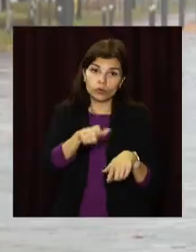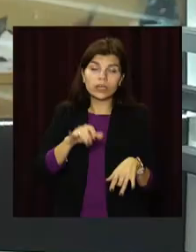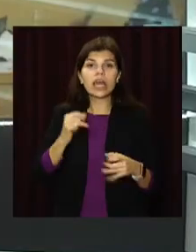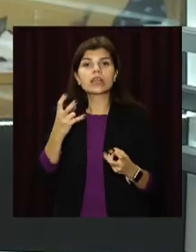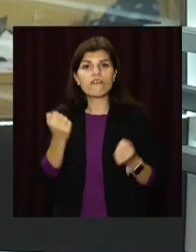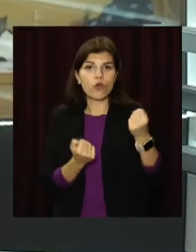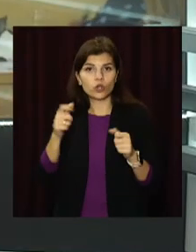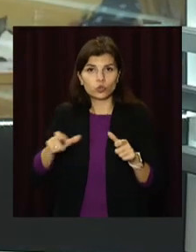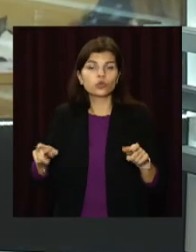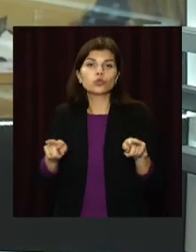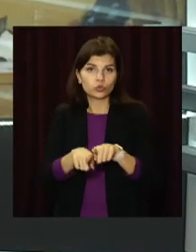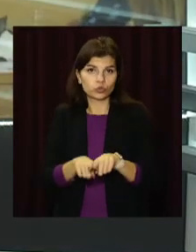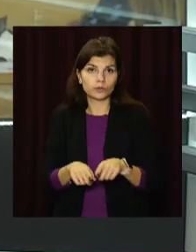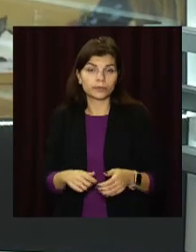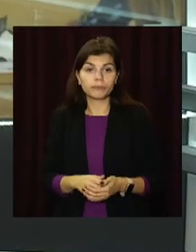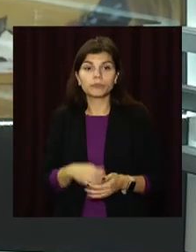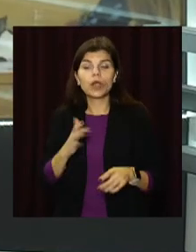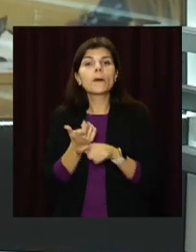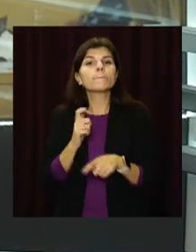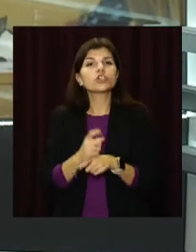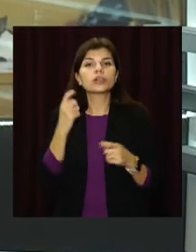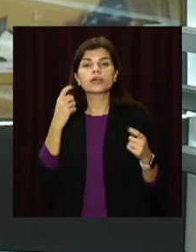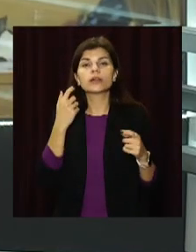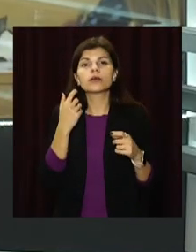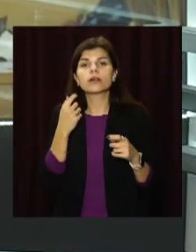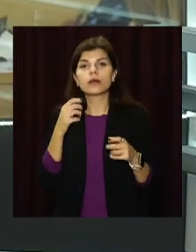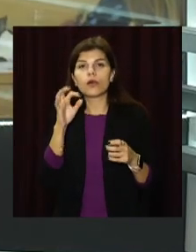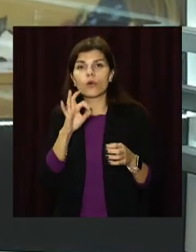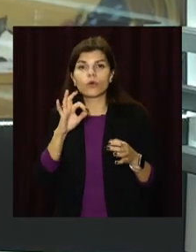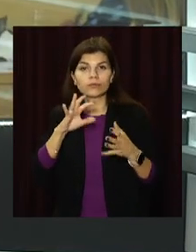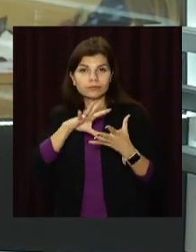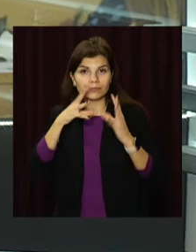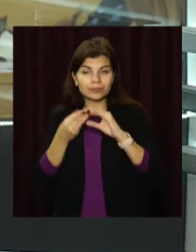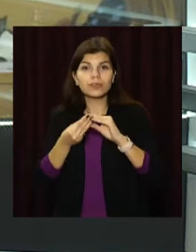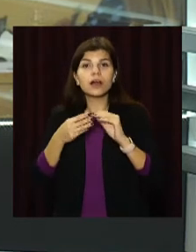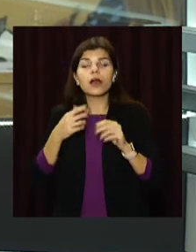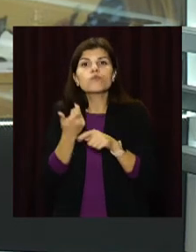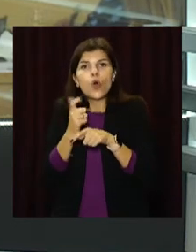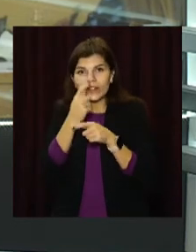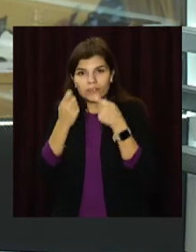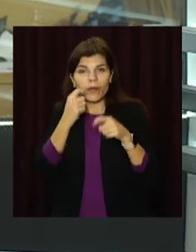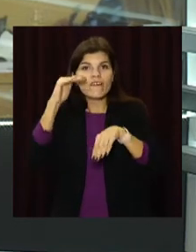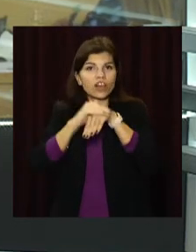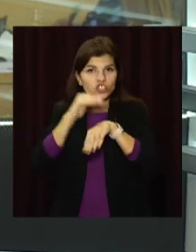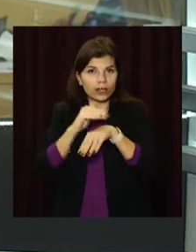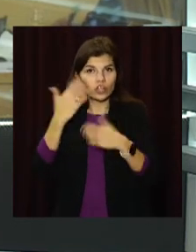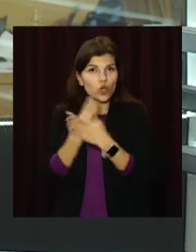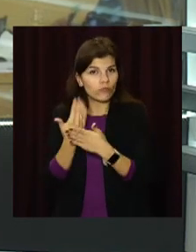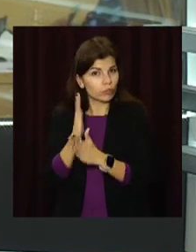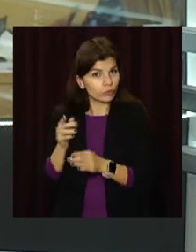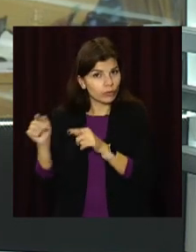водіїв. Більш детально про результати рейду дивіться в нашому вечірньому випуску новин. А ми рухаємося